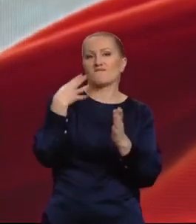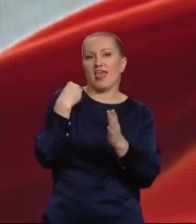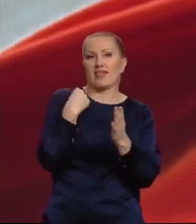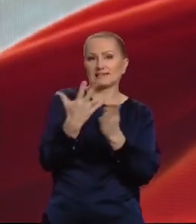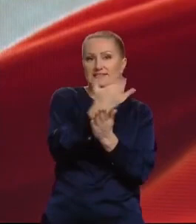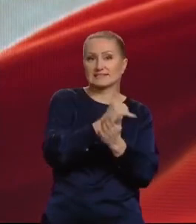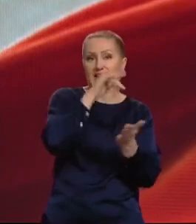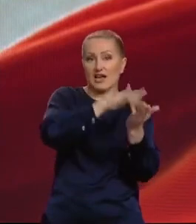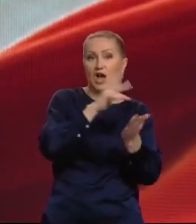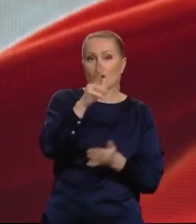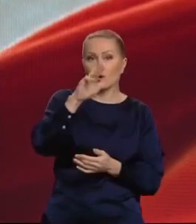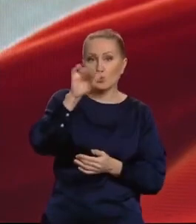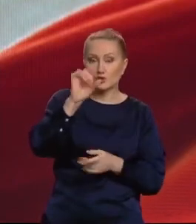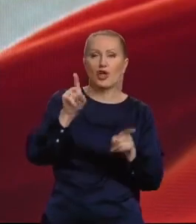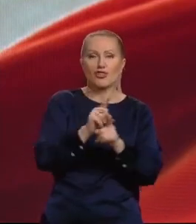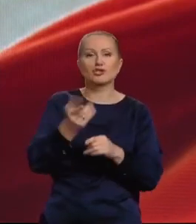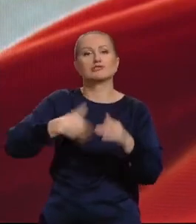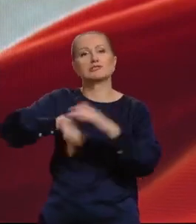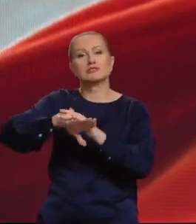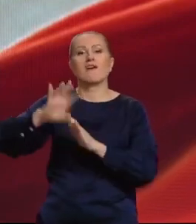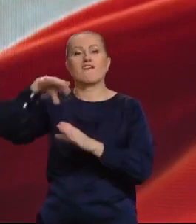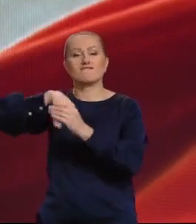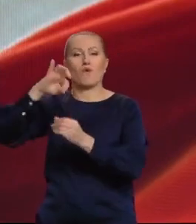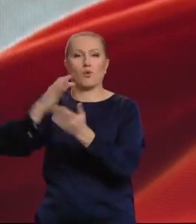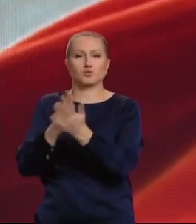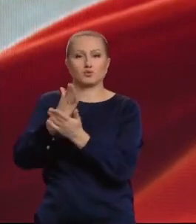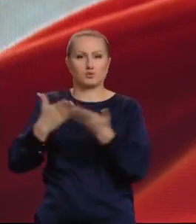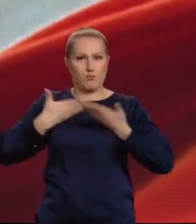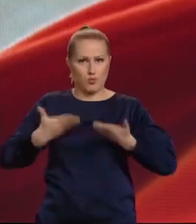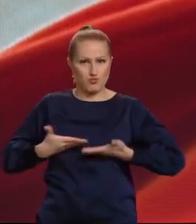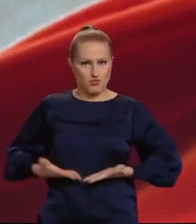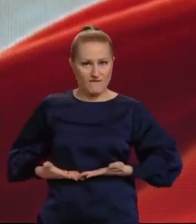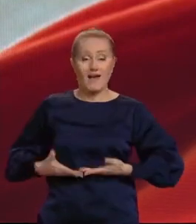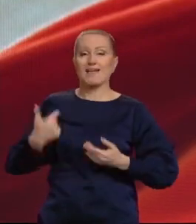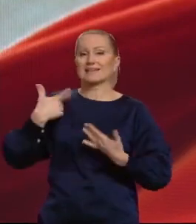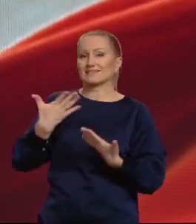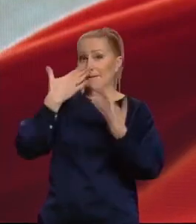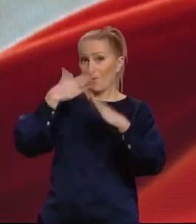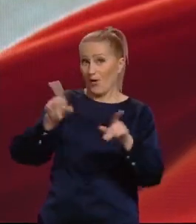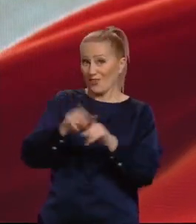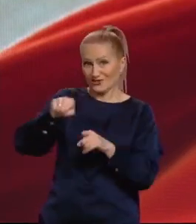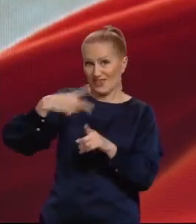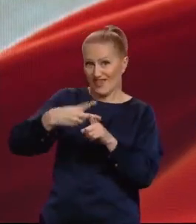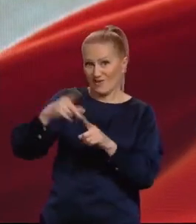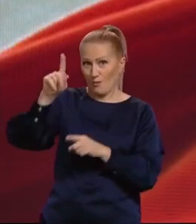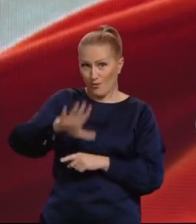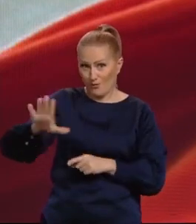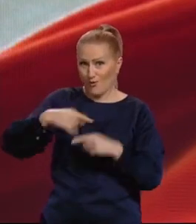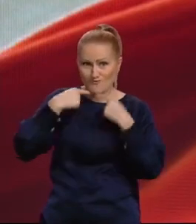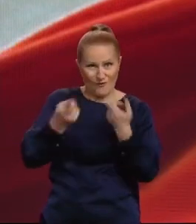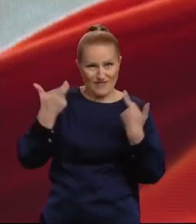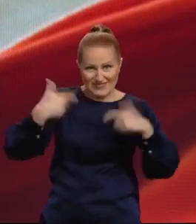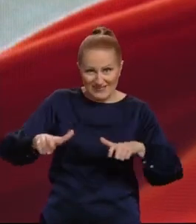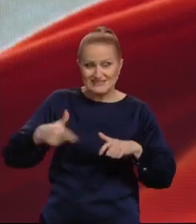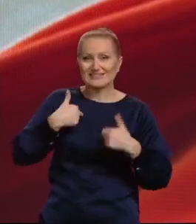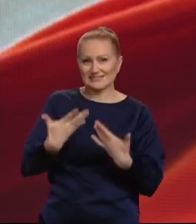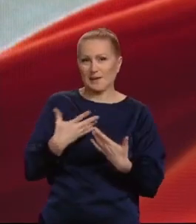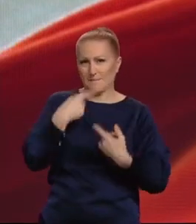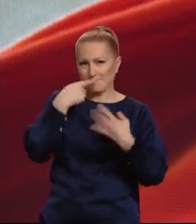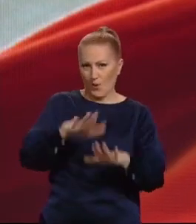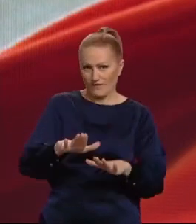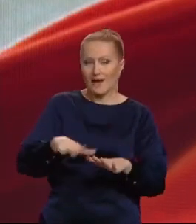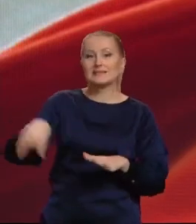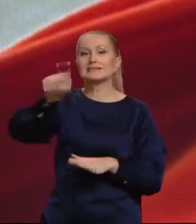likwidacji przywilejów służb mundurowych. Chcę tu oświadczyć, bo tego też nie pokazała telewizja publiczna, robiłem to wielokrotnie. Po wygranych